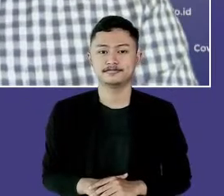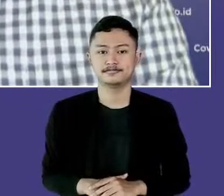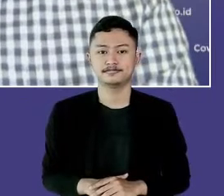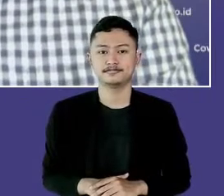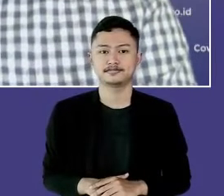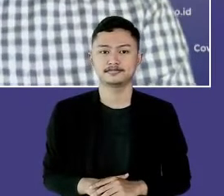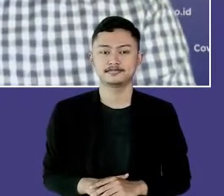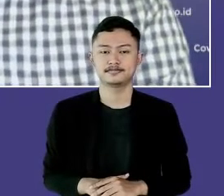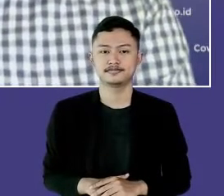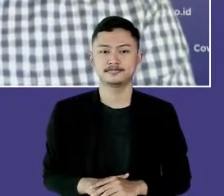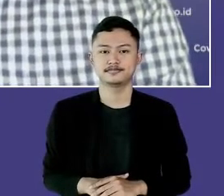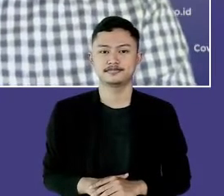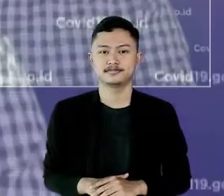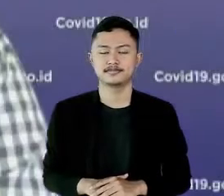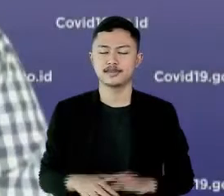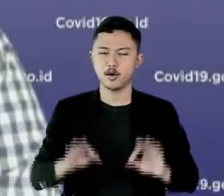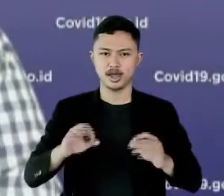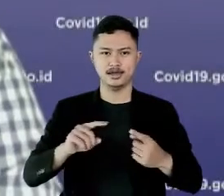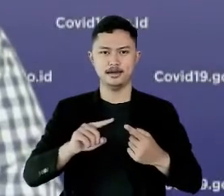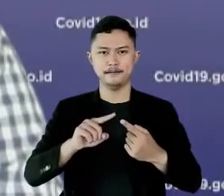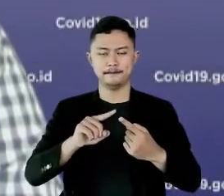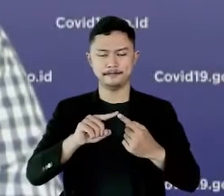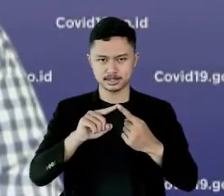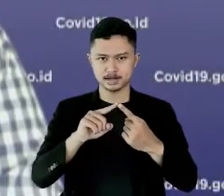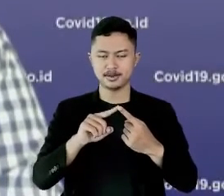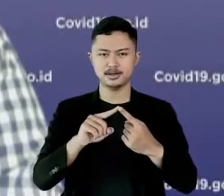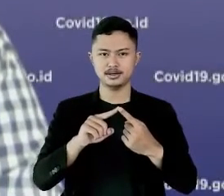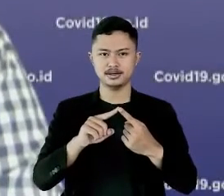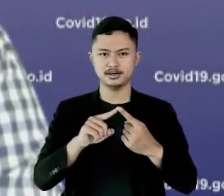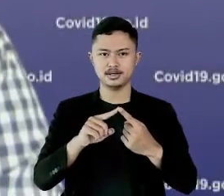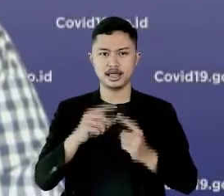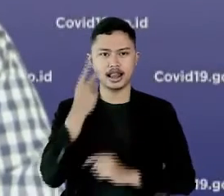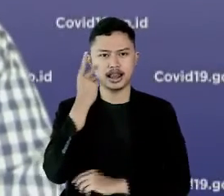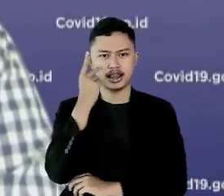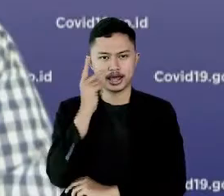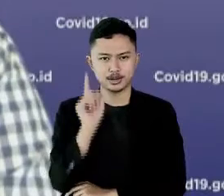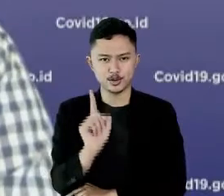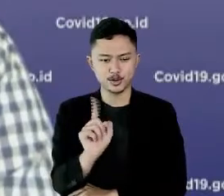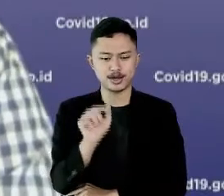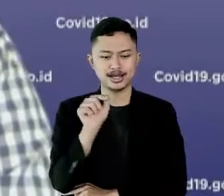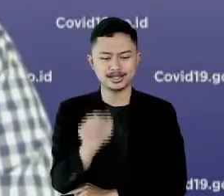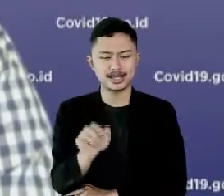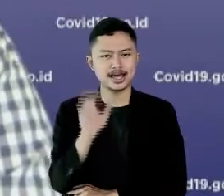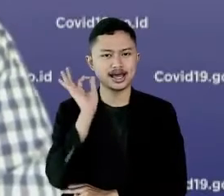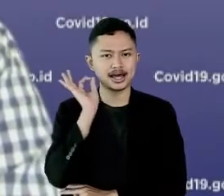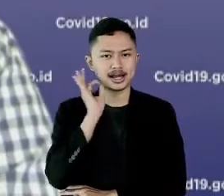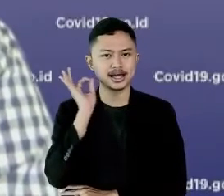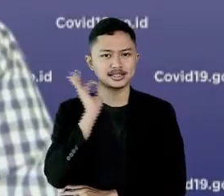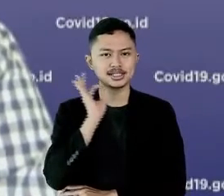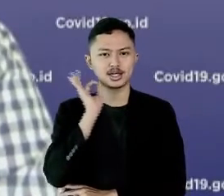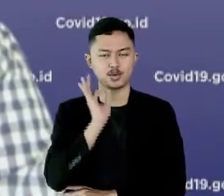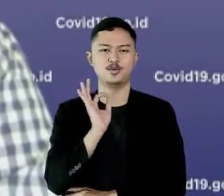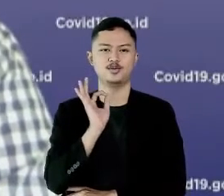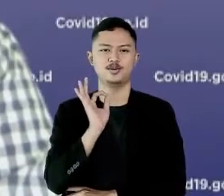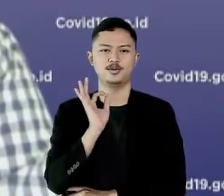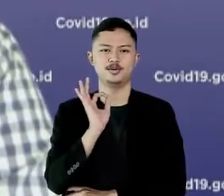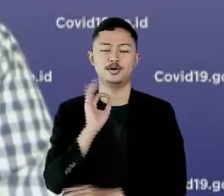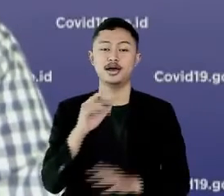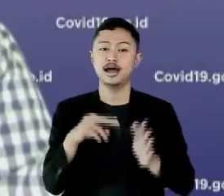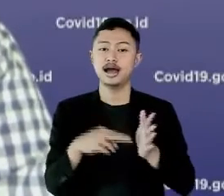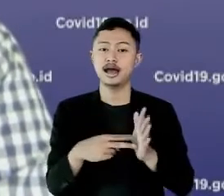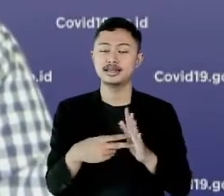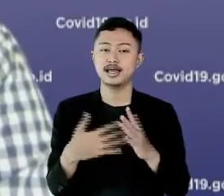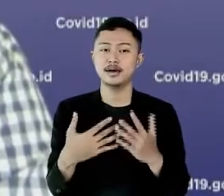Ya, jadi pertama Mas, kita harus melihat ini adalah sebuah resiko ya. Jadi resiko itu artinya